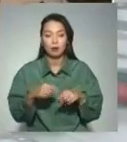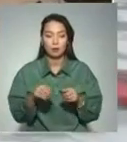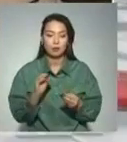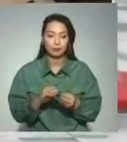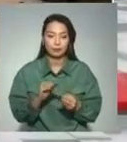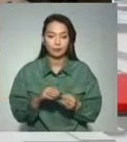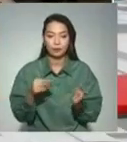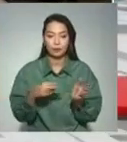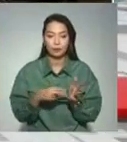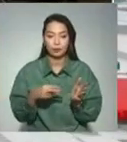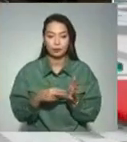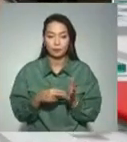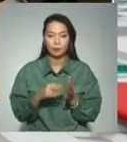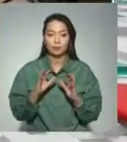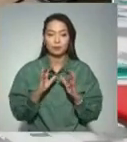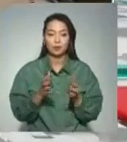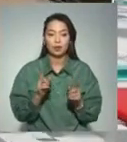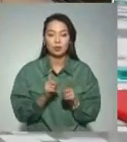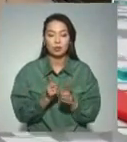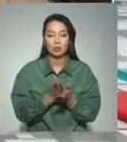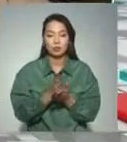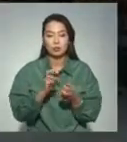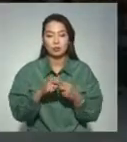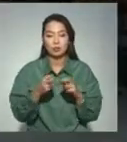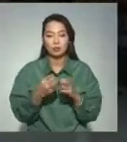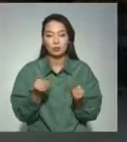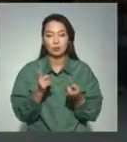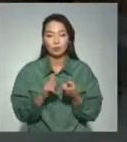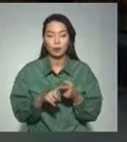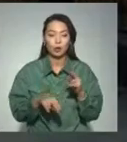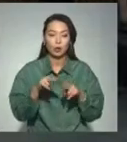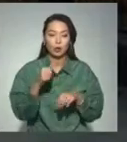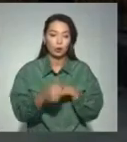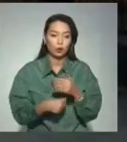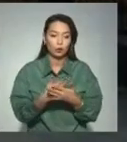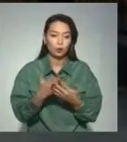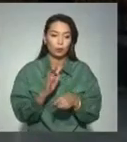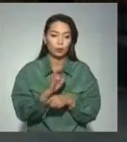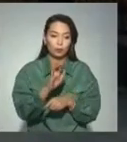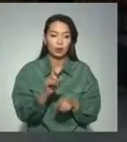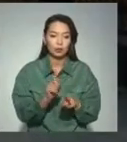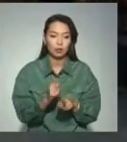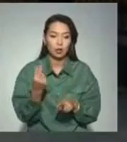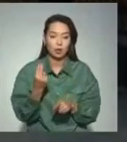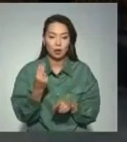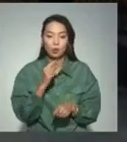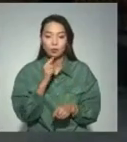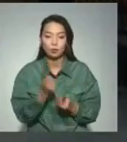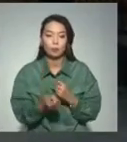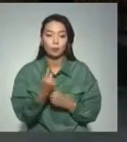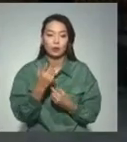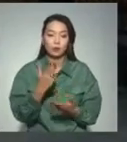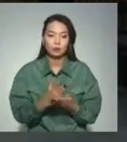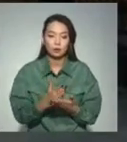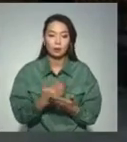келді. Әлемде болып жатқан саяси ахуалға байланысты құрылыс материалдарын жеткізу Астанада да қиындаған. Сонымен